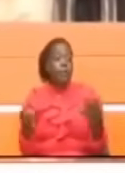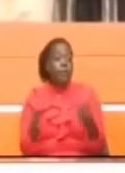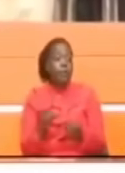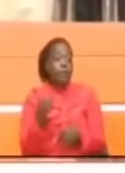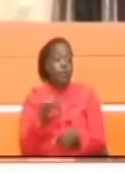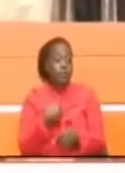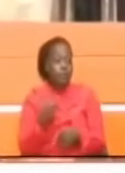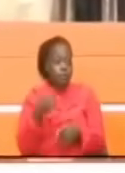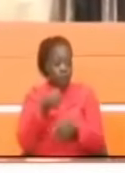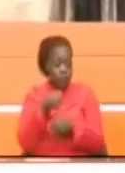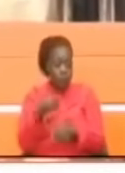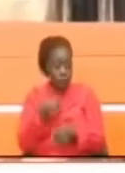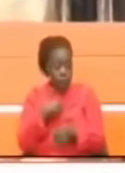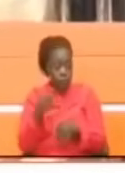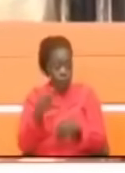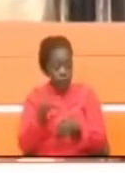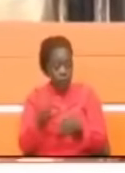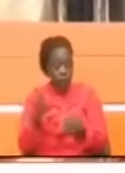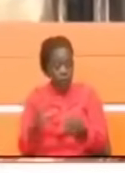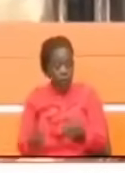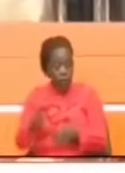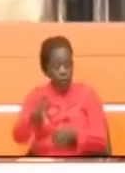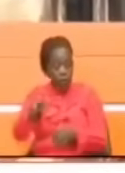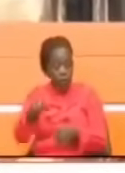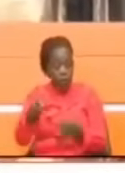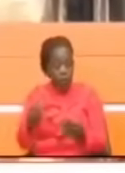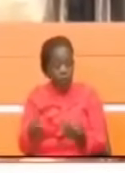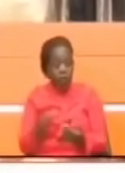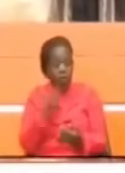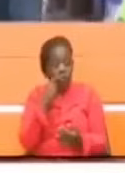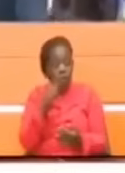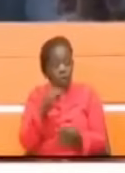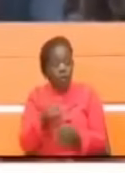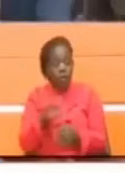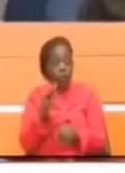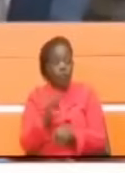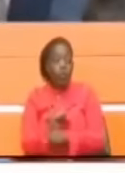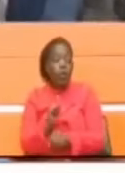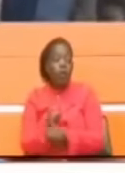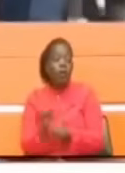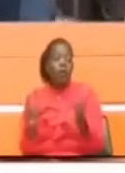nage chintu wali ya mtu njamba mchibuga kababe ilamu wakuliwa